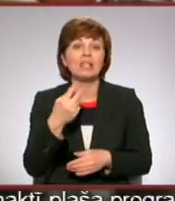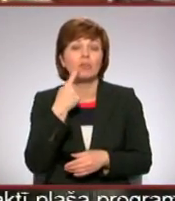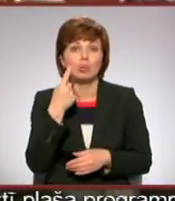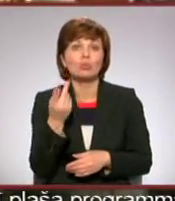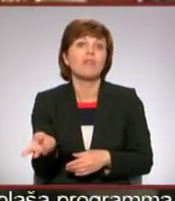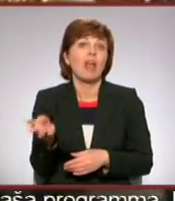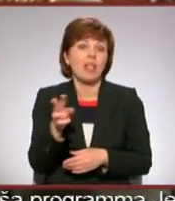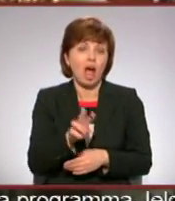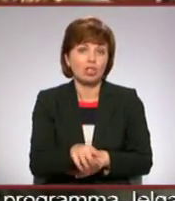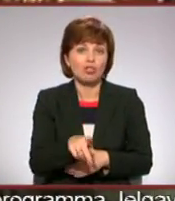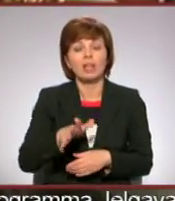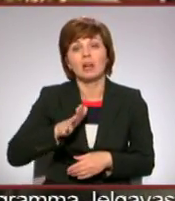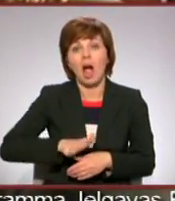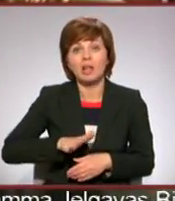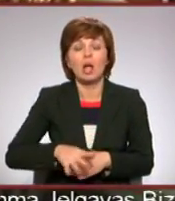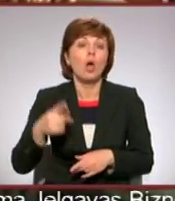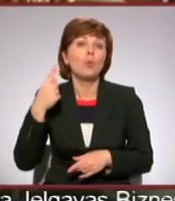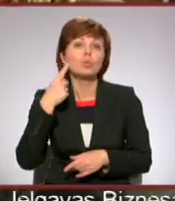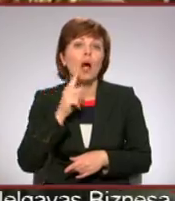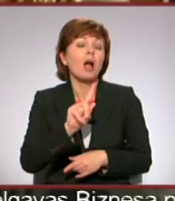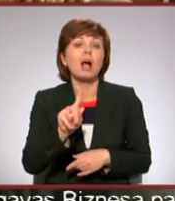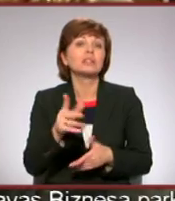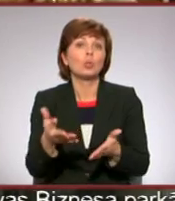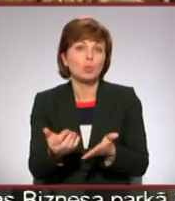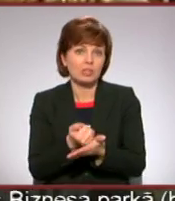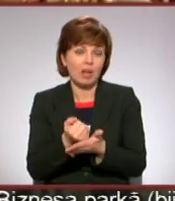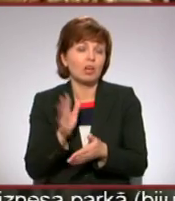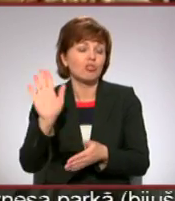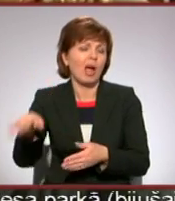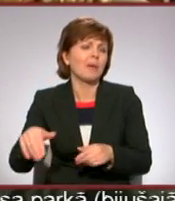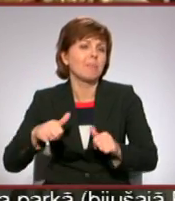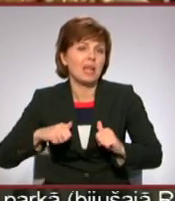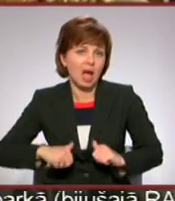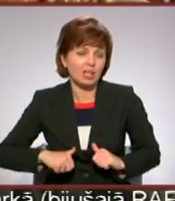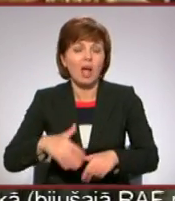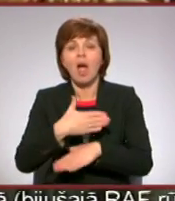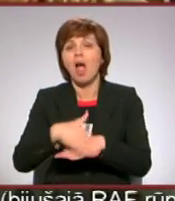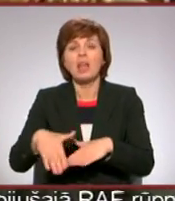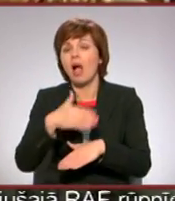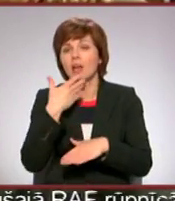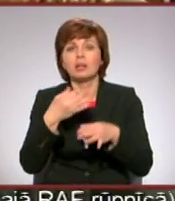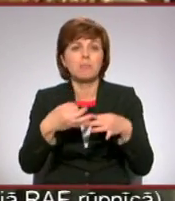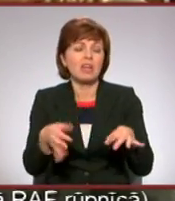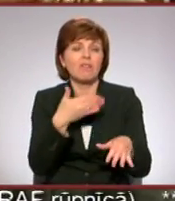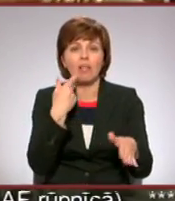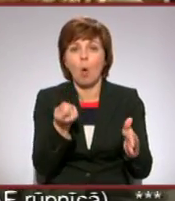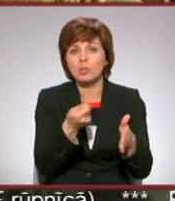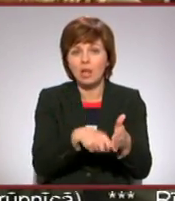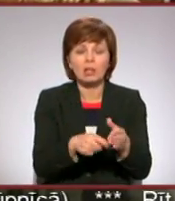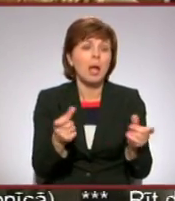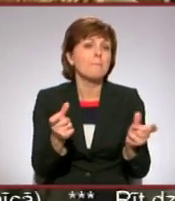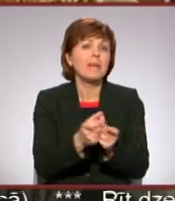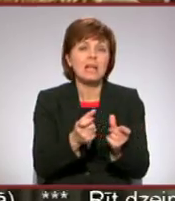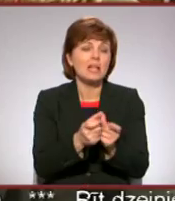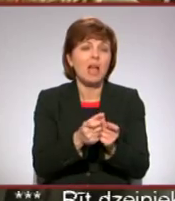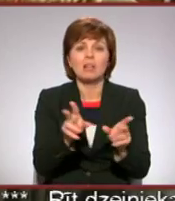nākt šurp, gaidīt un uzzinās, kas tad ir uzvarējuši. Mierīgi. Un iela nav slēgta, un nauda pa biļetēm netiek